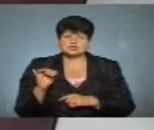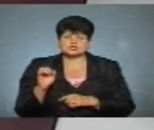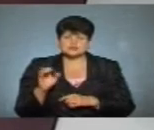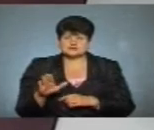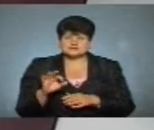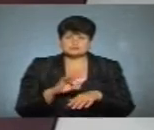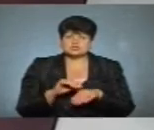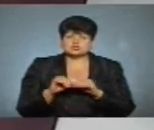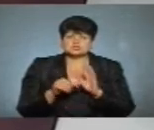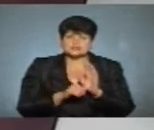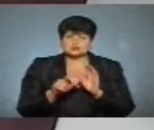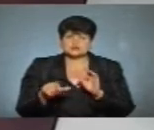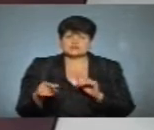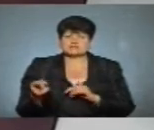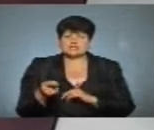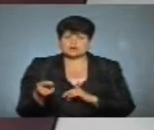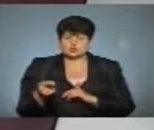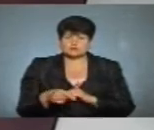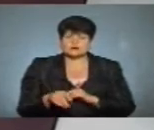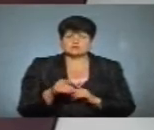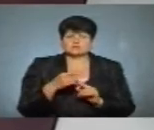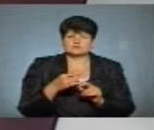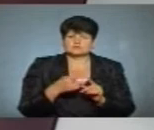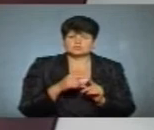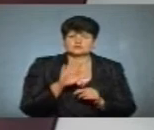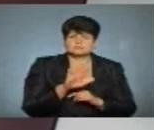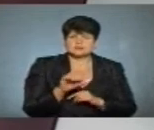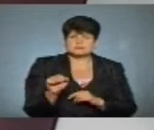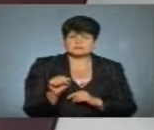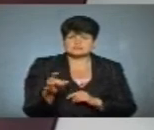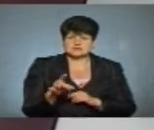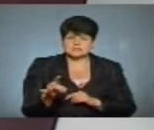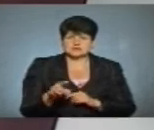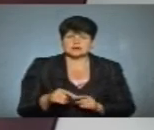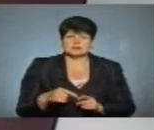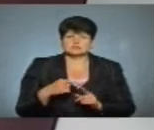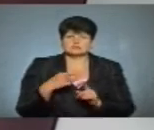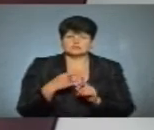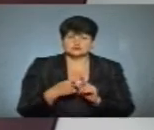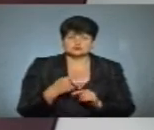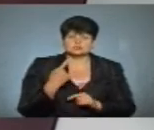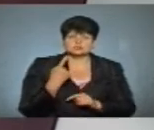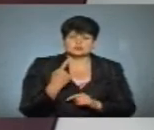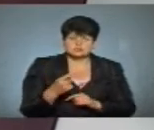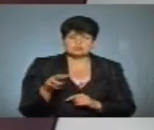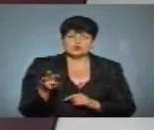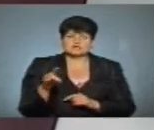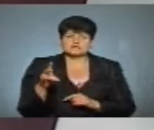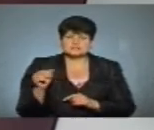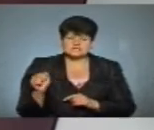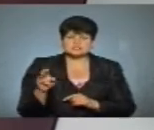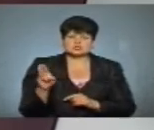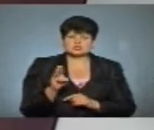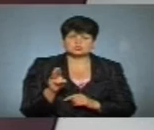захворіли 16 людей у Тернополі, 5 у Теребовлянському районі та по одній особі у Монастириському, Шумському,